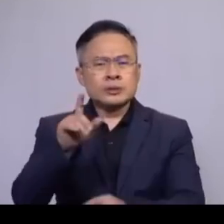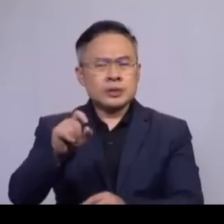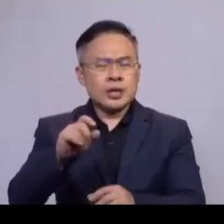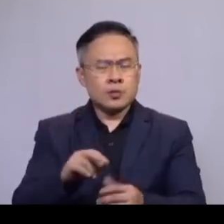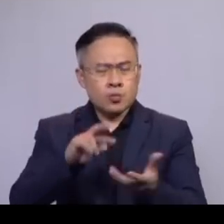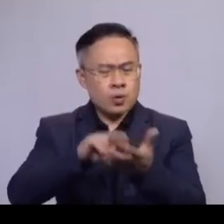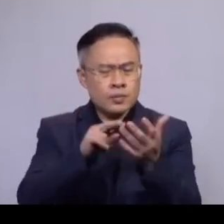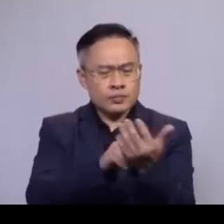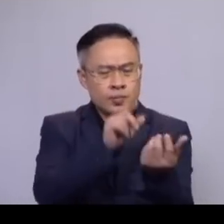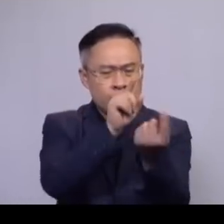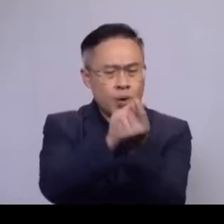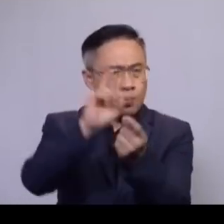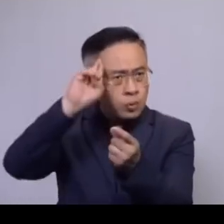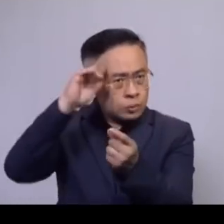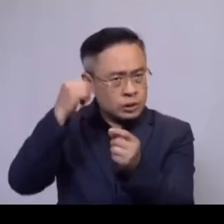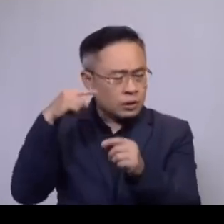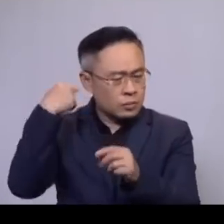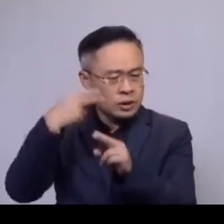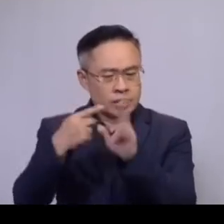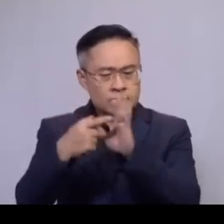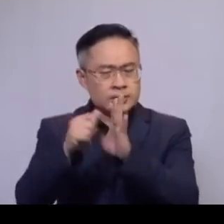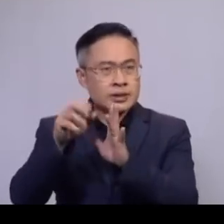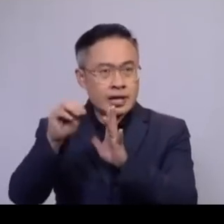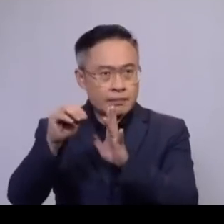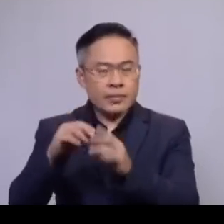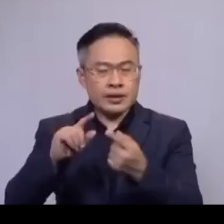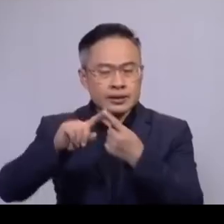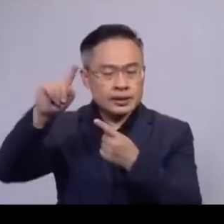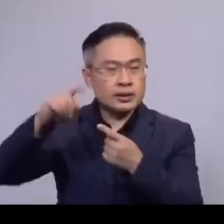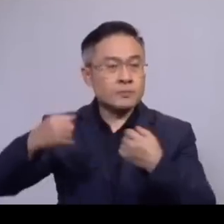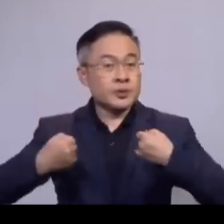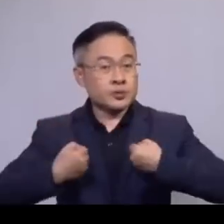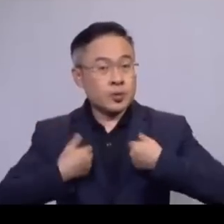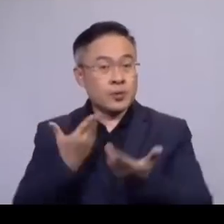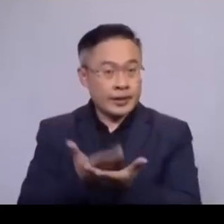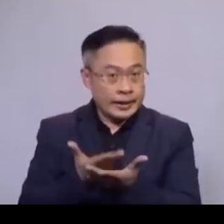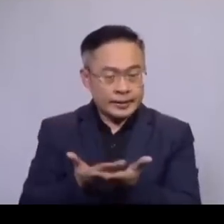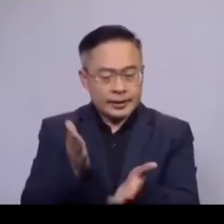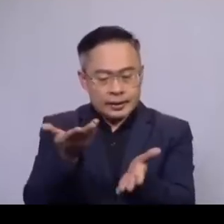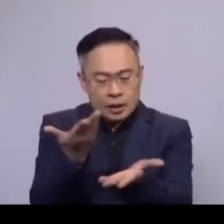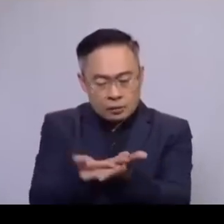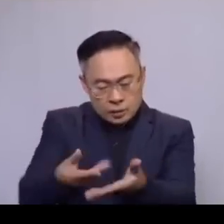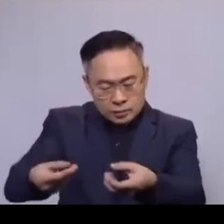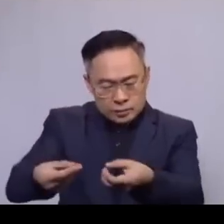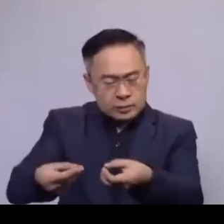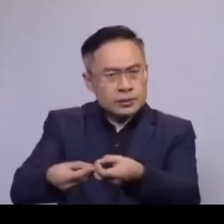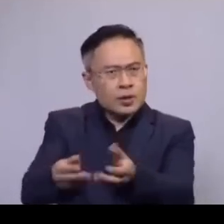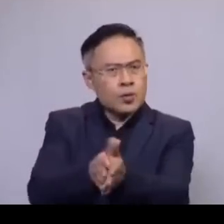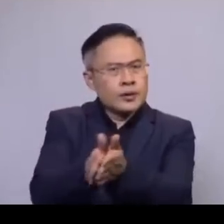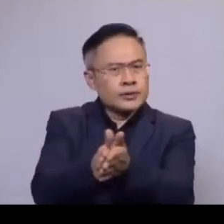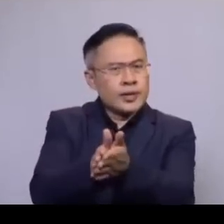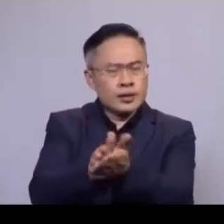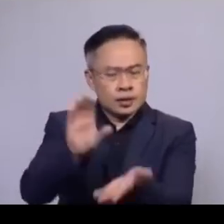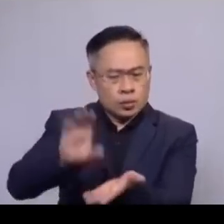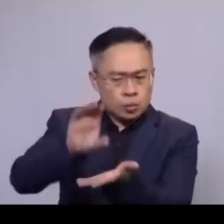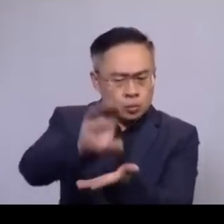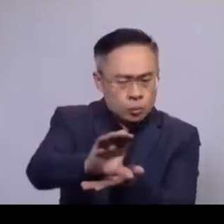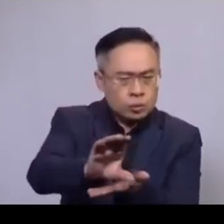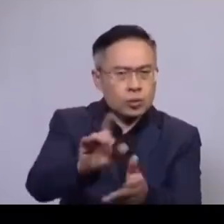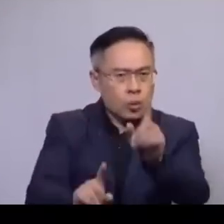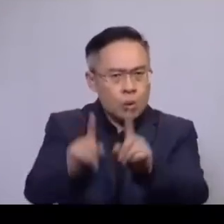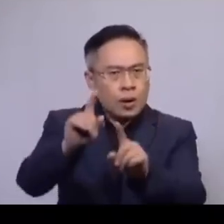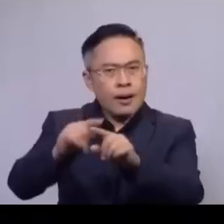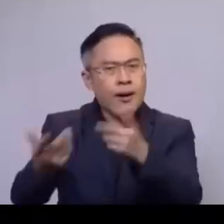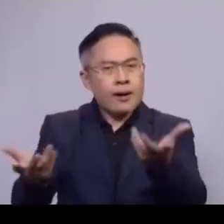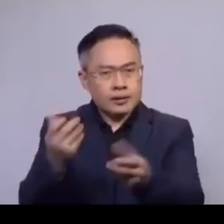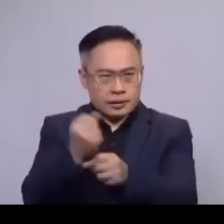คนรู้จักของแอมลักษณะก็คือไม่เป็นเจ้าหนี้ก็เล่นแชร์วงเดียวกันหรือชักชวนกันลงทุนอะไรบางอย่างนะครับ